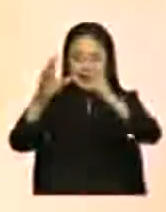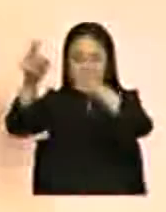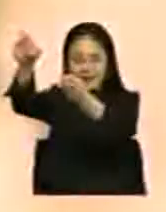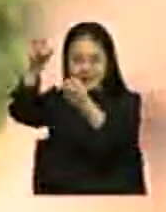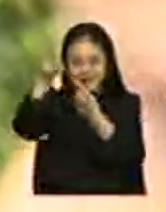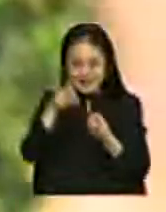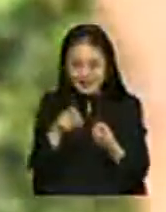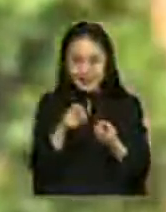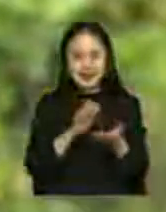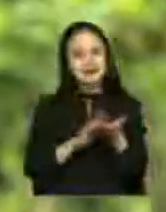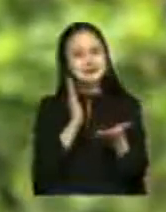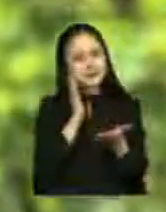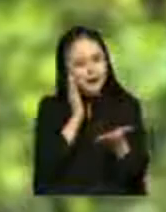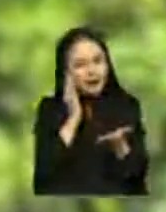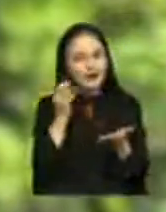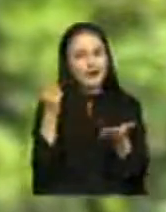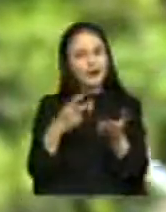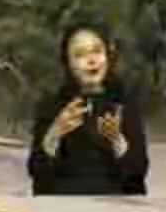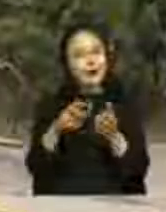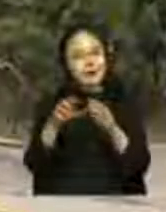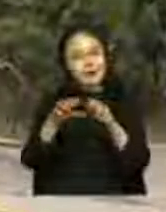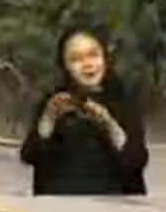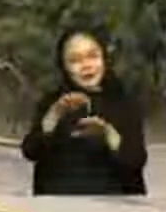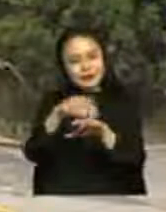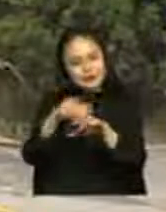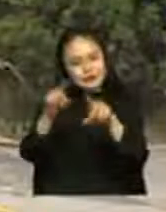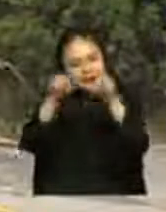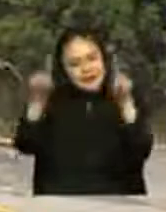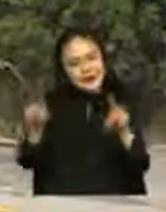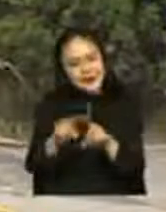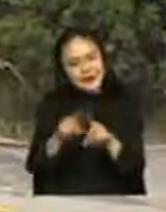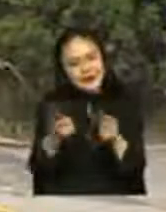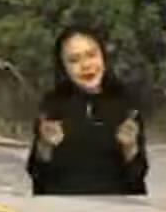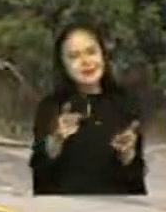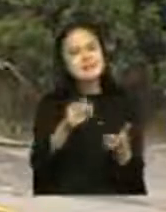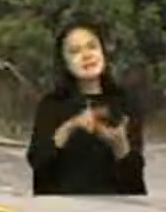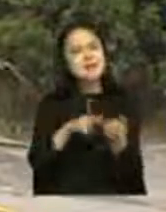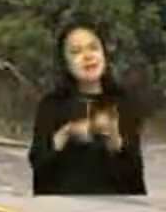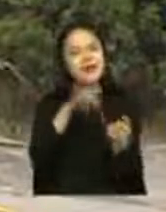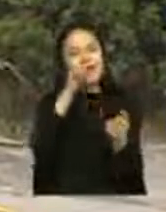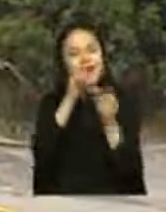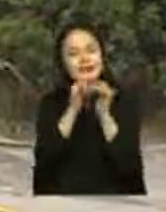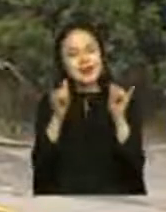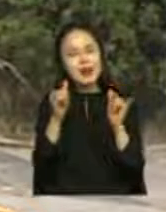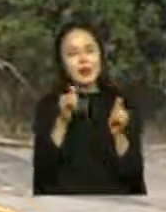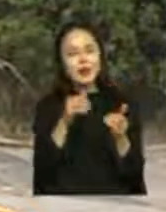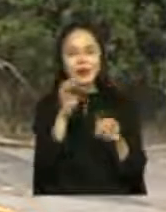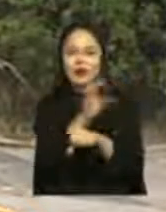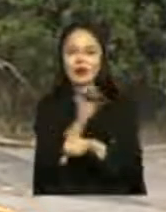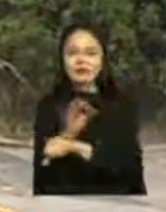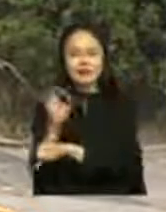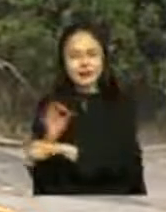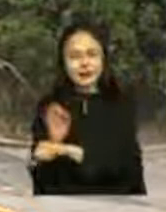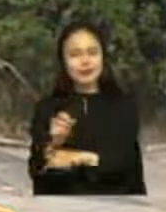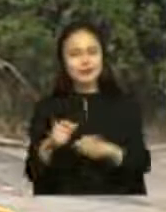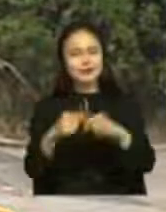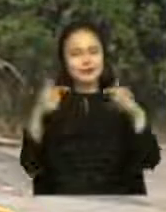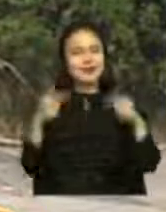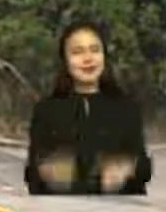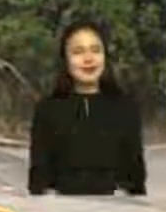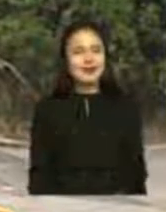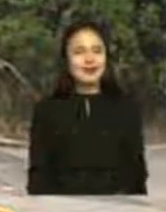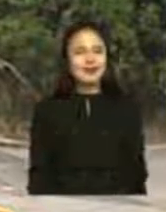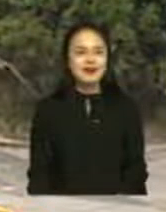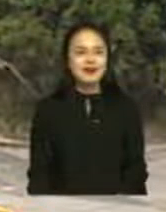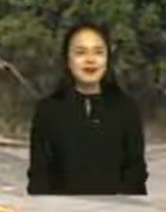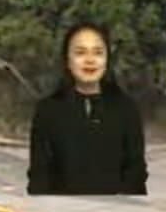외국인들의 이목도 사로잡았습니다. 케냐의 사회적 기업과 청년들을 저희가 지원하고 있거든요. 그래서 거기 그 청년들이랑 많이 협력해서 이렇게